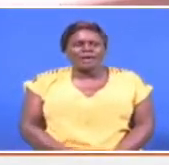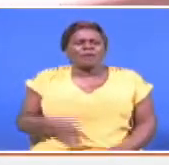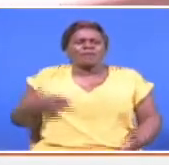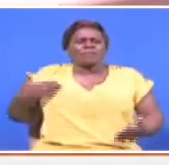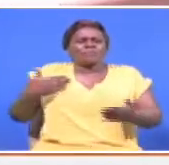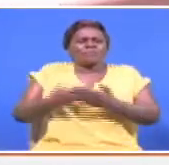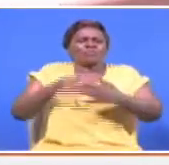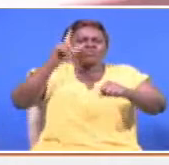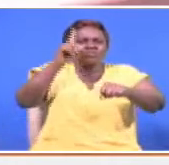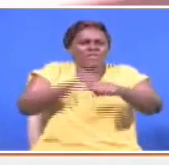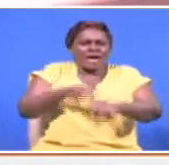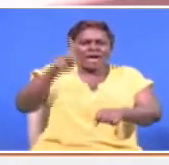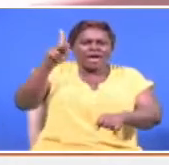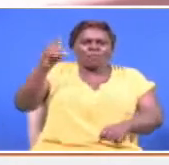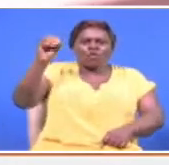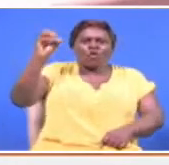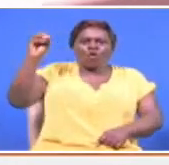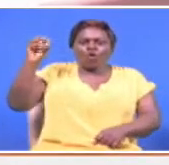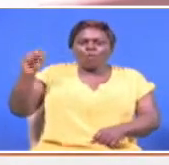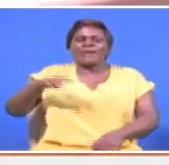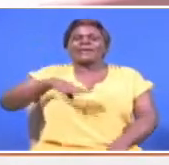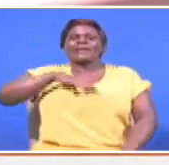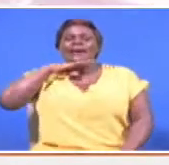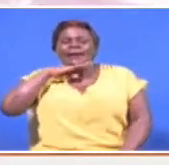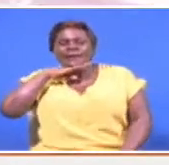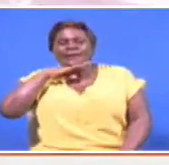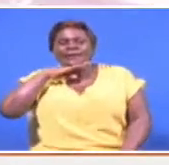Mumpaka wakati yeye anatoka dunia hii.